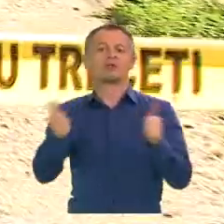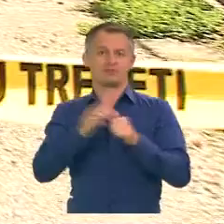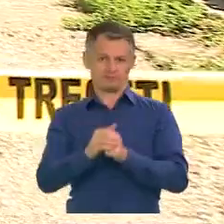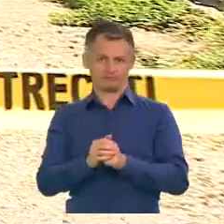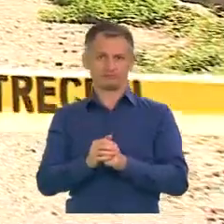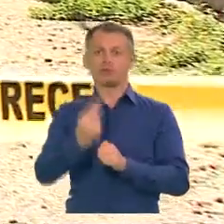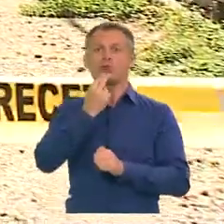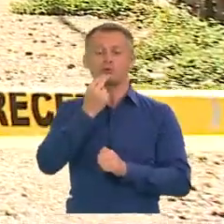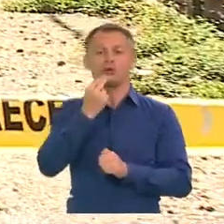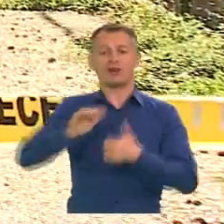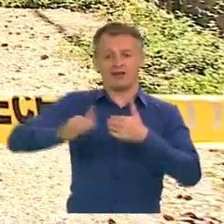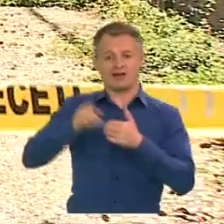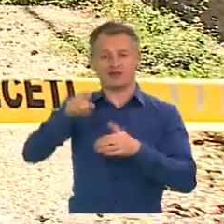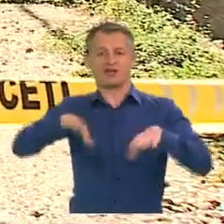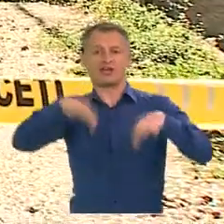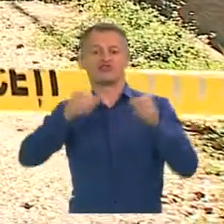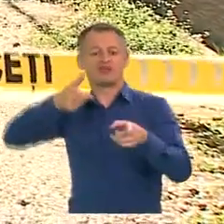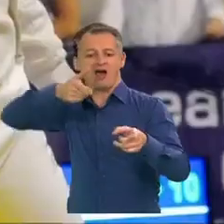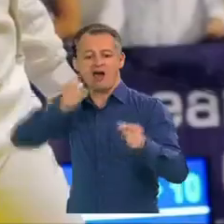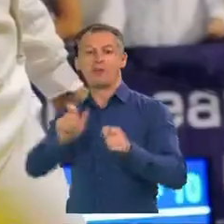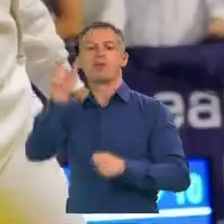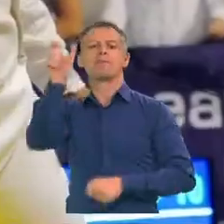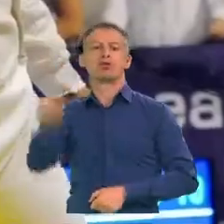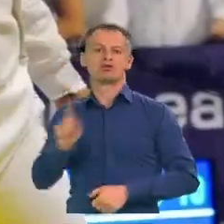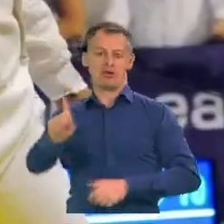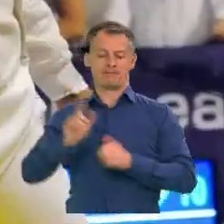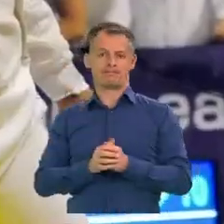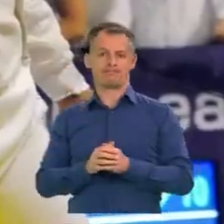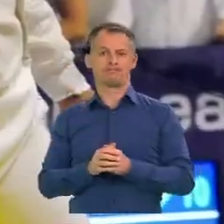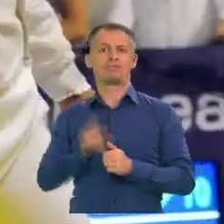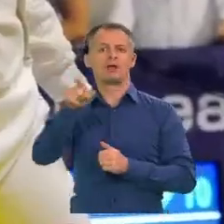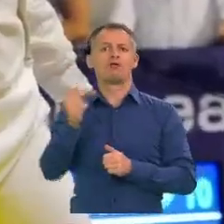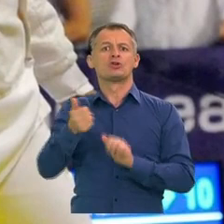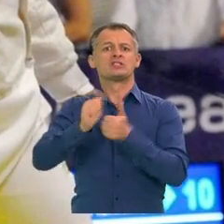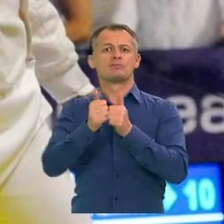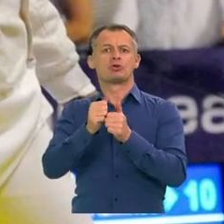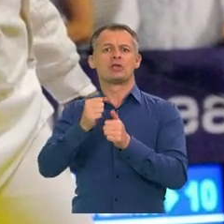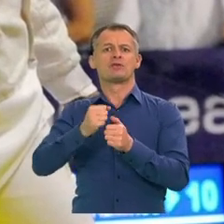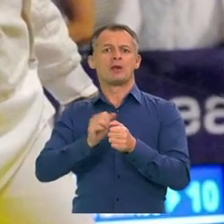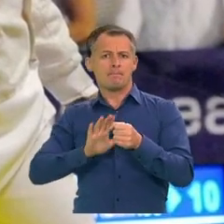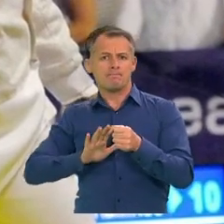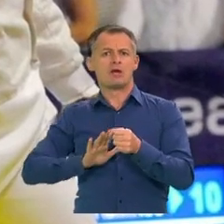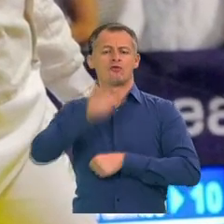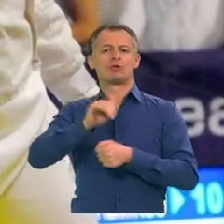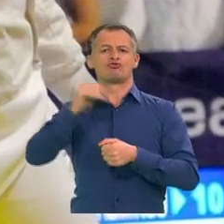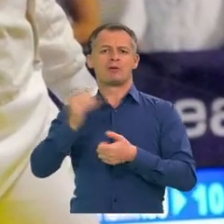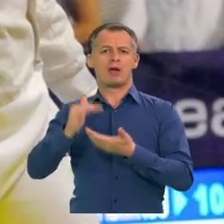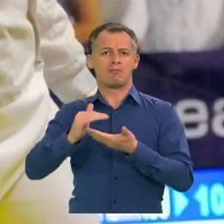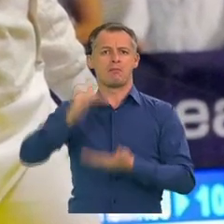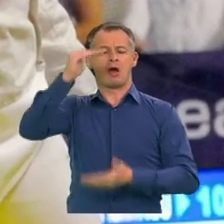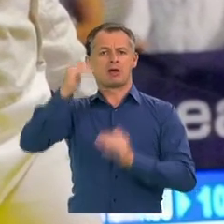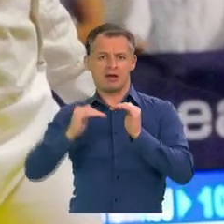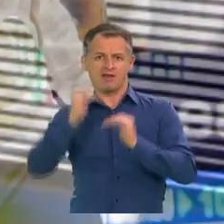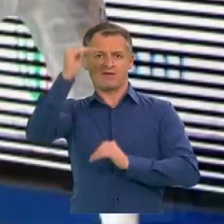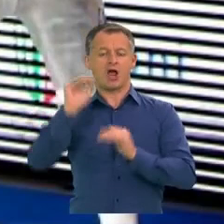polițiștii spun că lângă el a fost găsită și arma personală. Florin Zalomir a fost sportiv de performanță la cel mai înalt nivel și a ajuns, de-a lungul